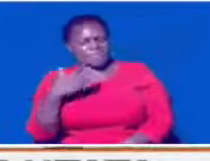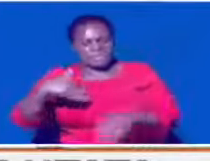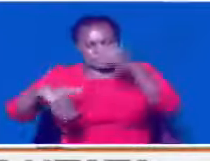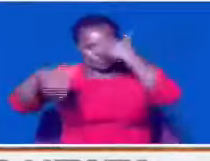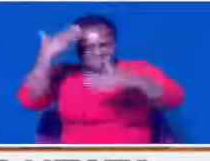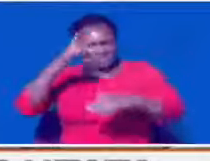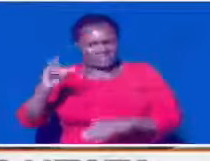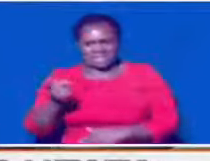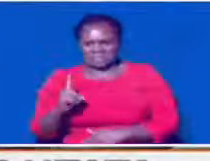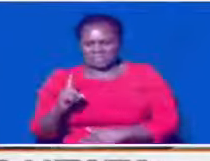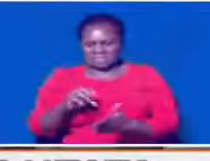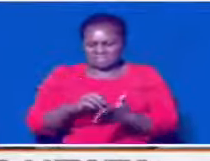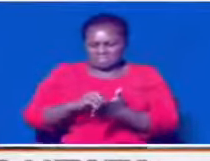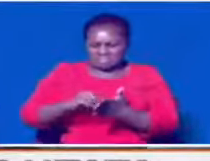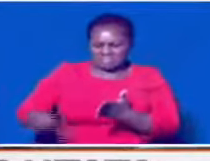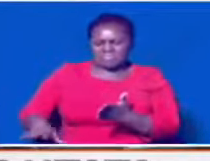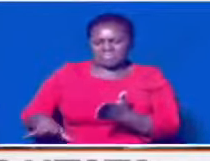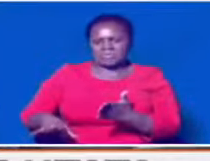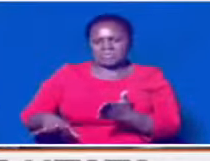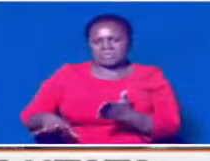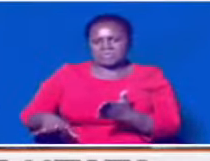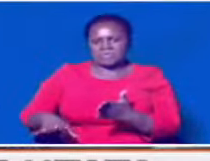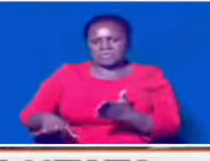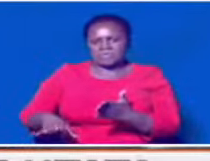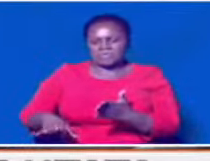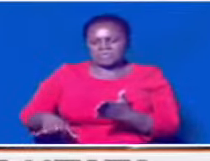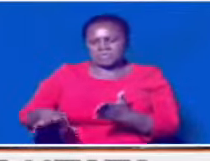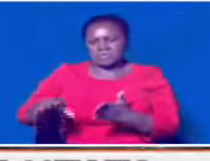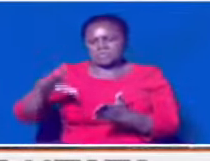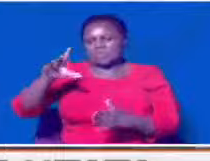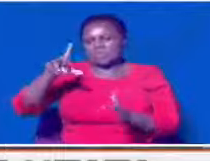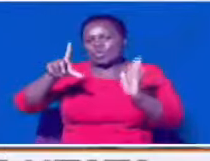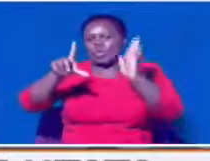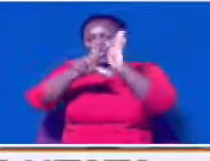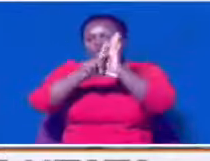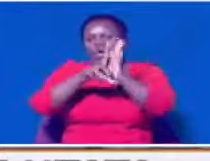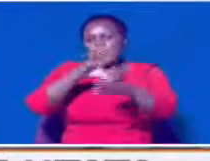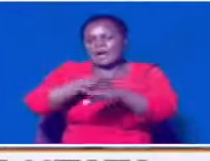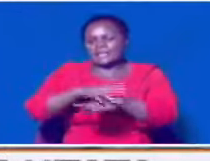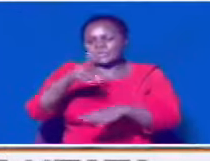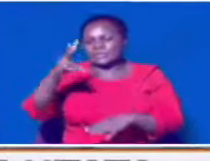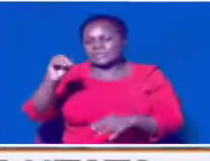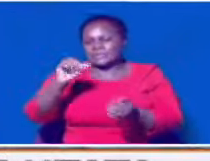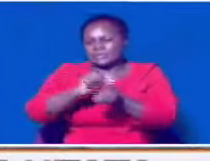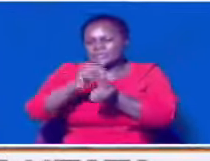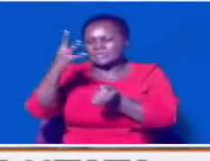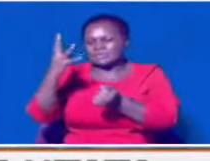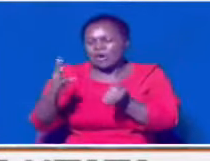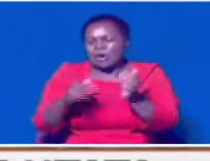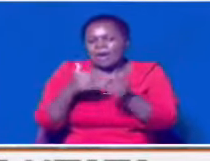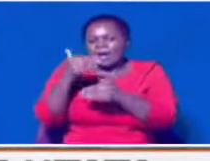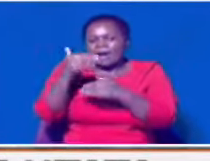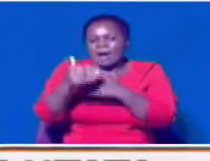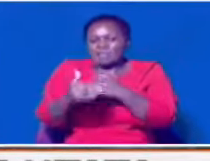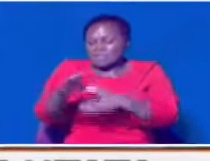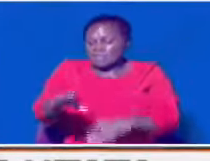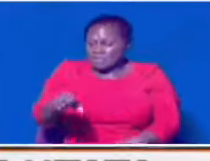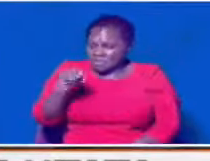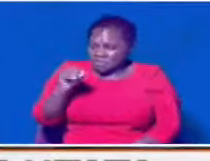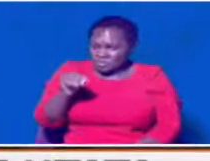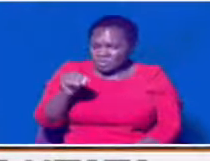kikuu cha Nairobi kufutilia mbali shahada yake ya sheria ambayo alipata mwaka 2014 baada ya kugunduliwa